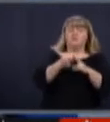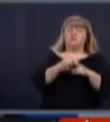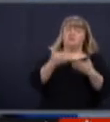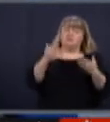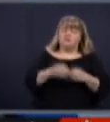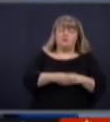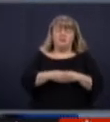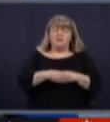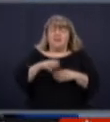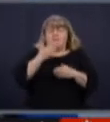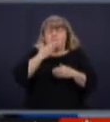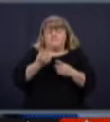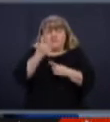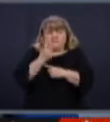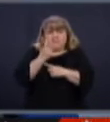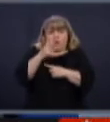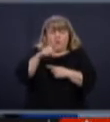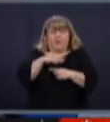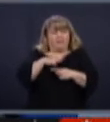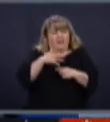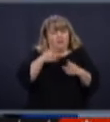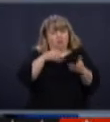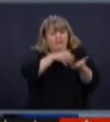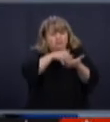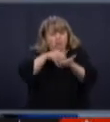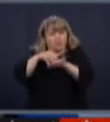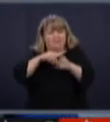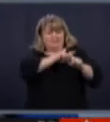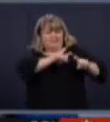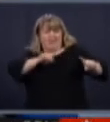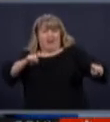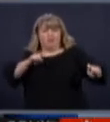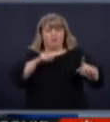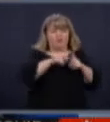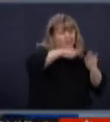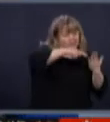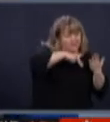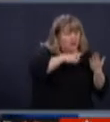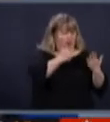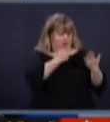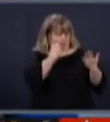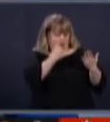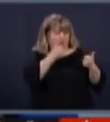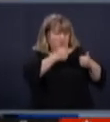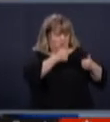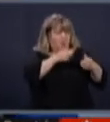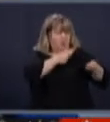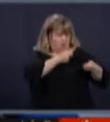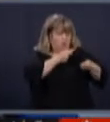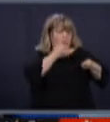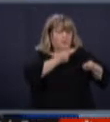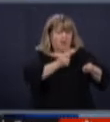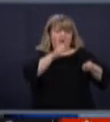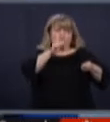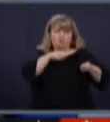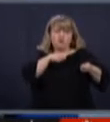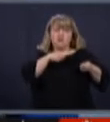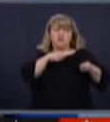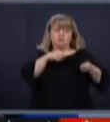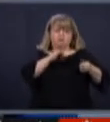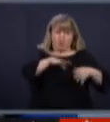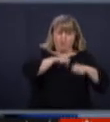là. C'est parce que, je veux dire, il y a une étude qui sort, qui n'est pas trop pire, qui est contrôlée par les pairs, qui semble dire que oui, il y a de